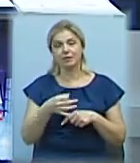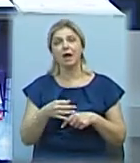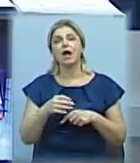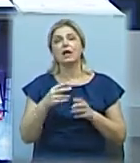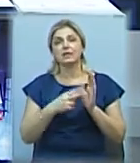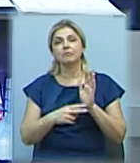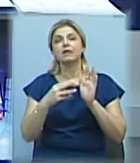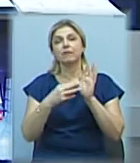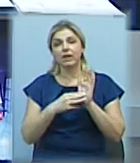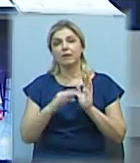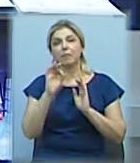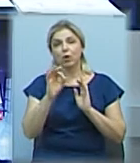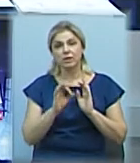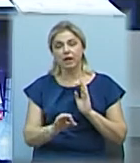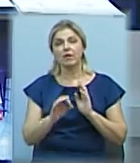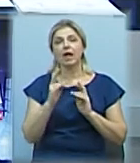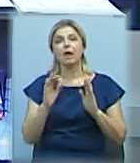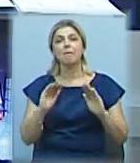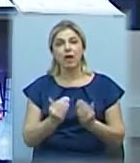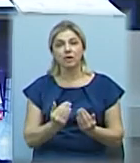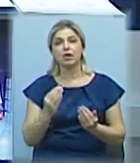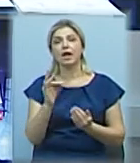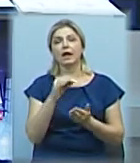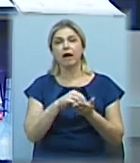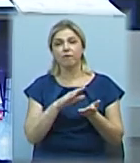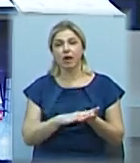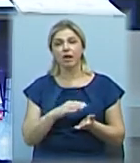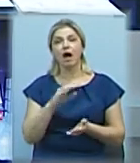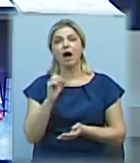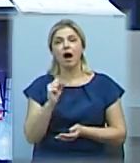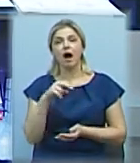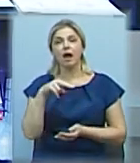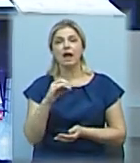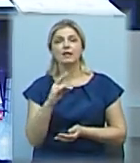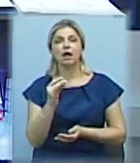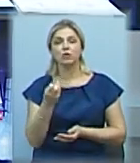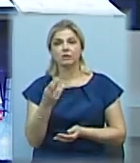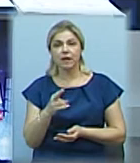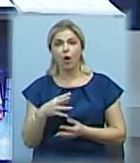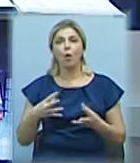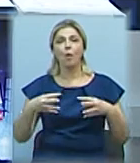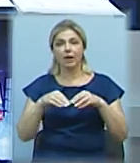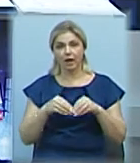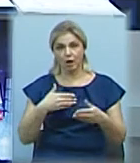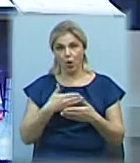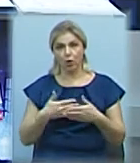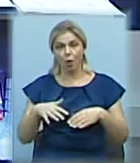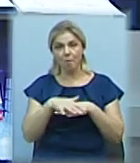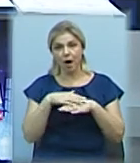жителів. Найменшу кількість декларацій зареєстровано у Олександрівській об'єднаній територіальній громаді